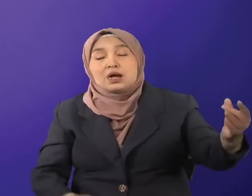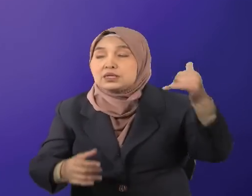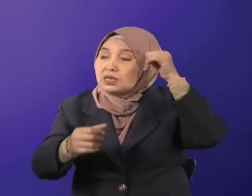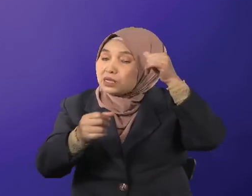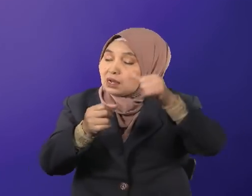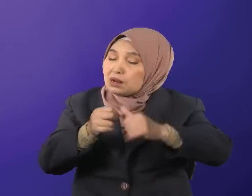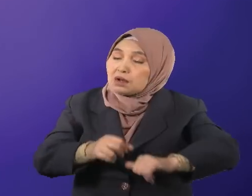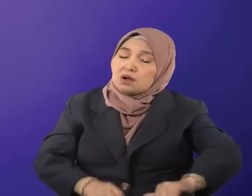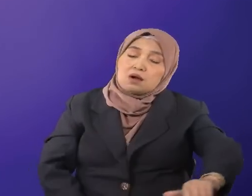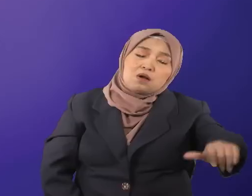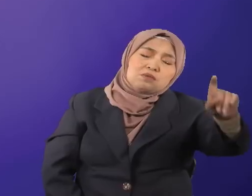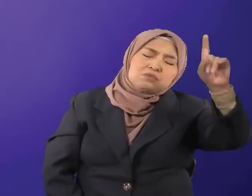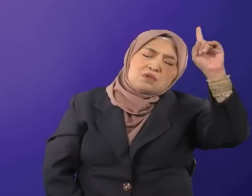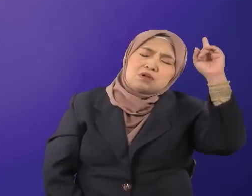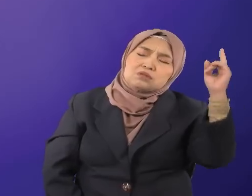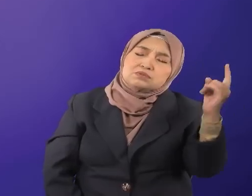والله بصير